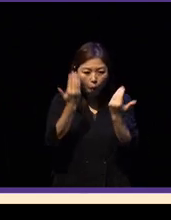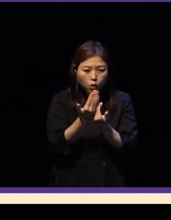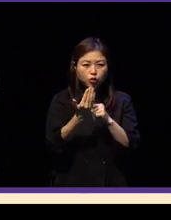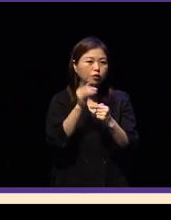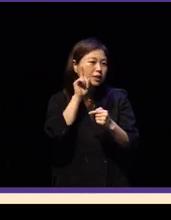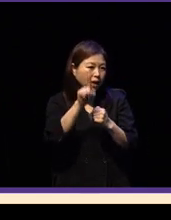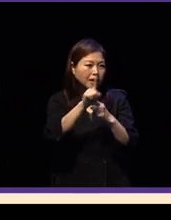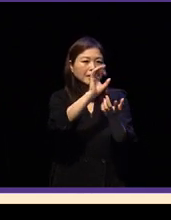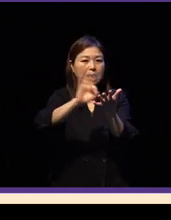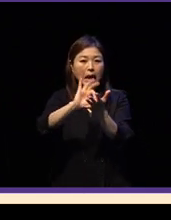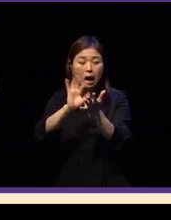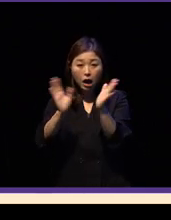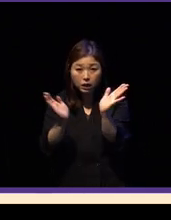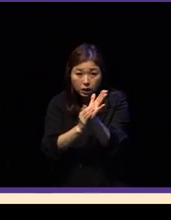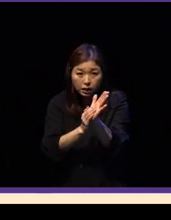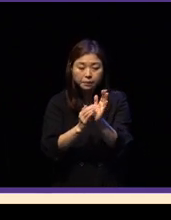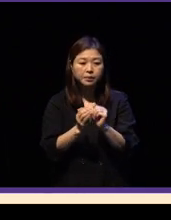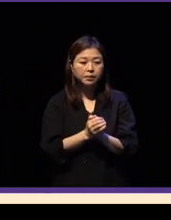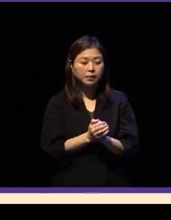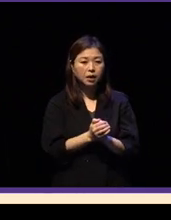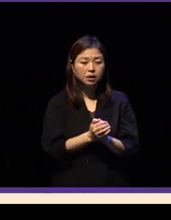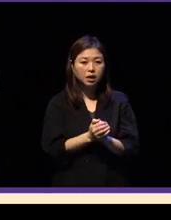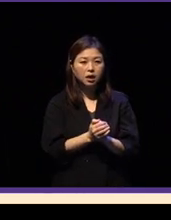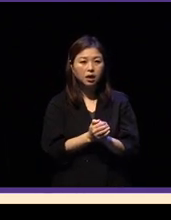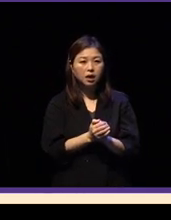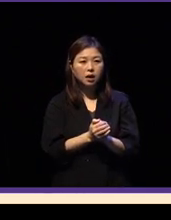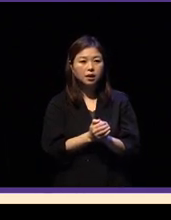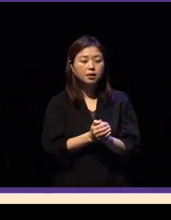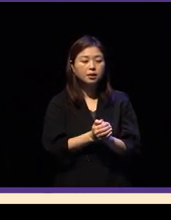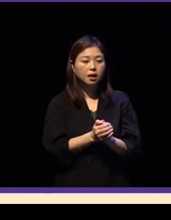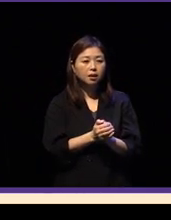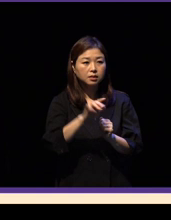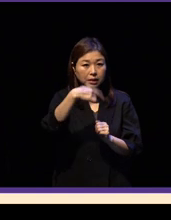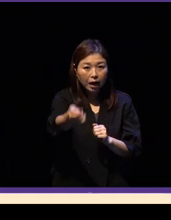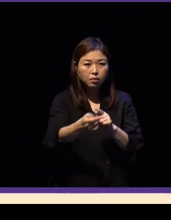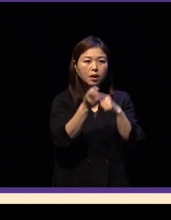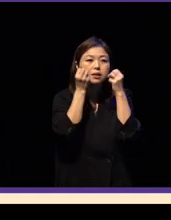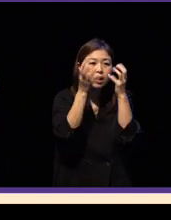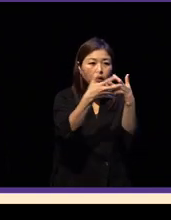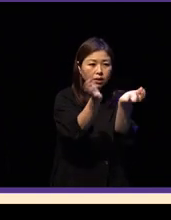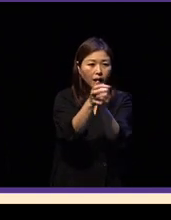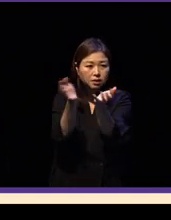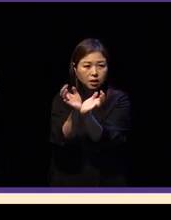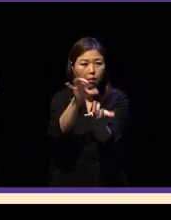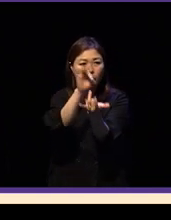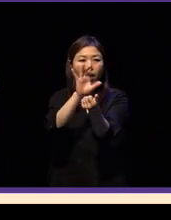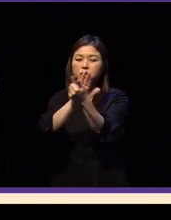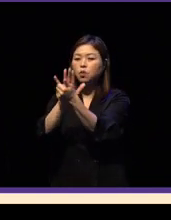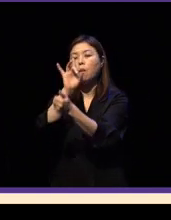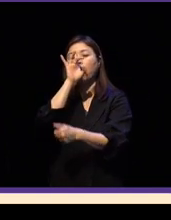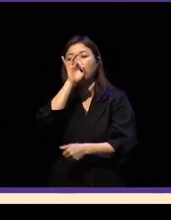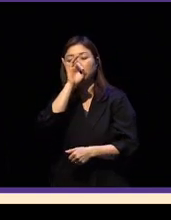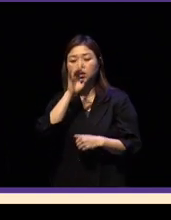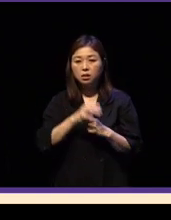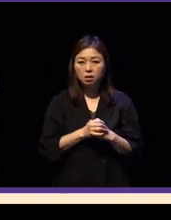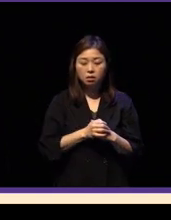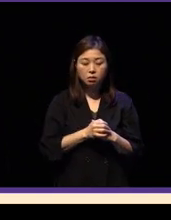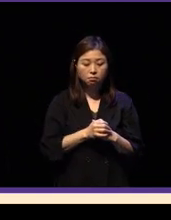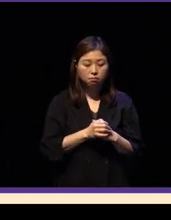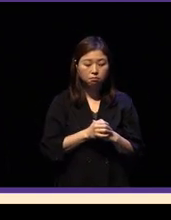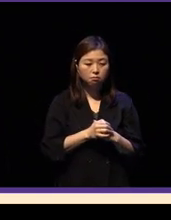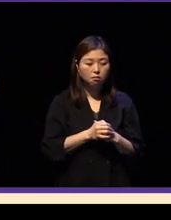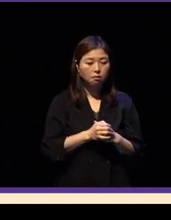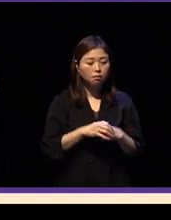선정을 해버리면 2000년도, 3000년도에 새로운 단체를 선정할 수가 없기 때문에 공연예술 창작 주체